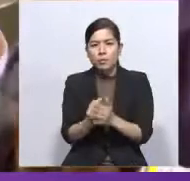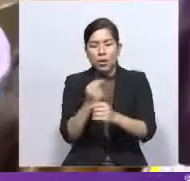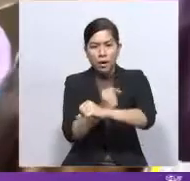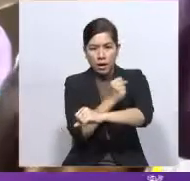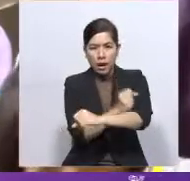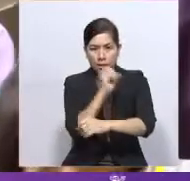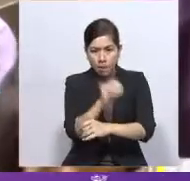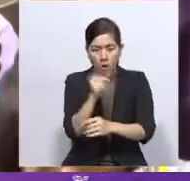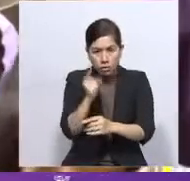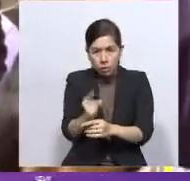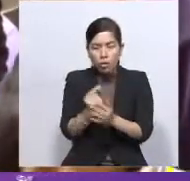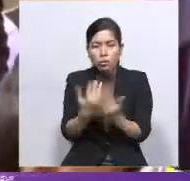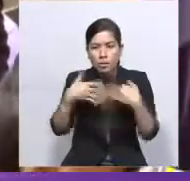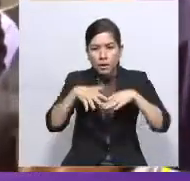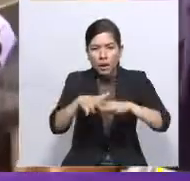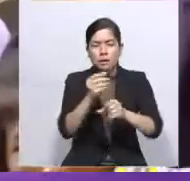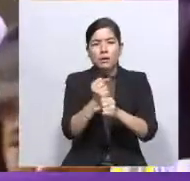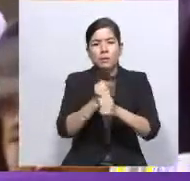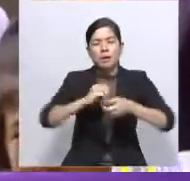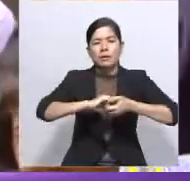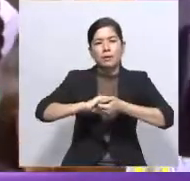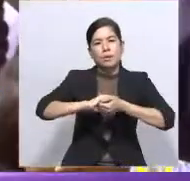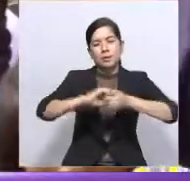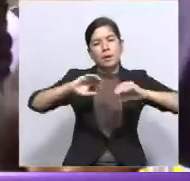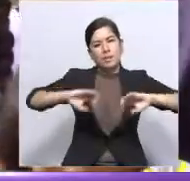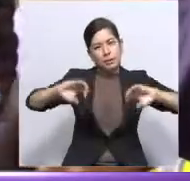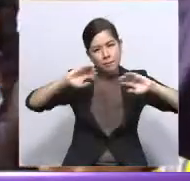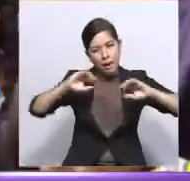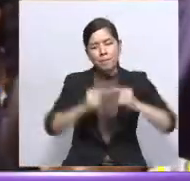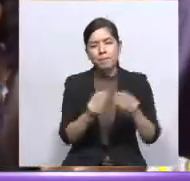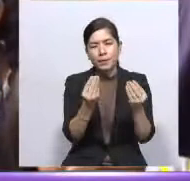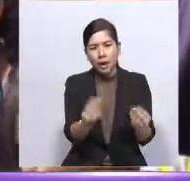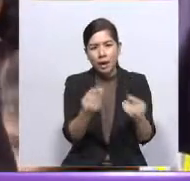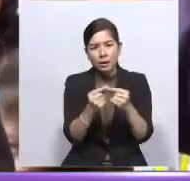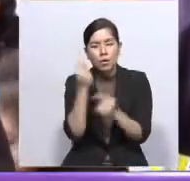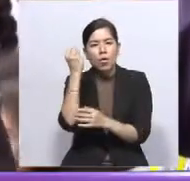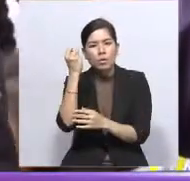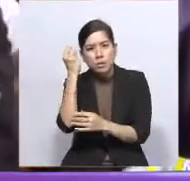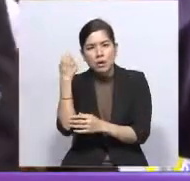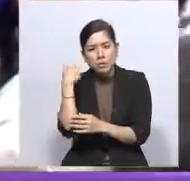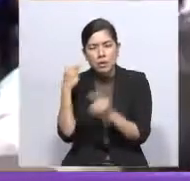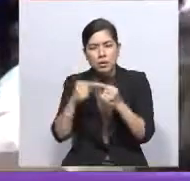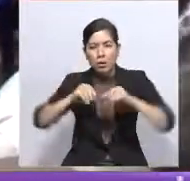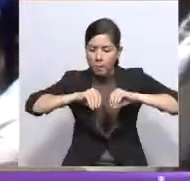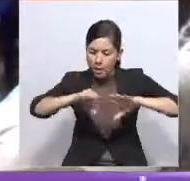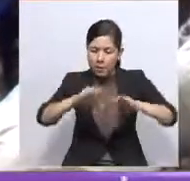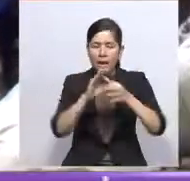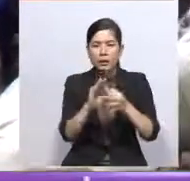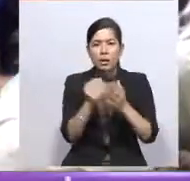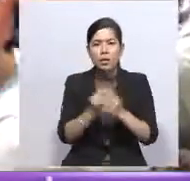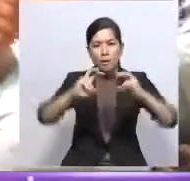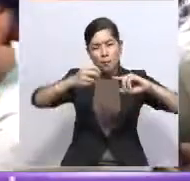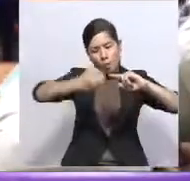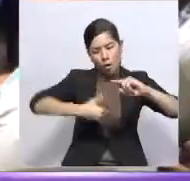ต้องทำงานเชื่อมโยงกับทางรัฐบาลช่วยสร้างความเข้าใจและเผยแพร่สิ่งที่ถูกต้องกับต่างชาติโดยเฉพาะประเด็นการ